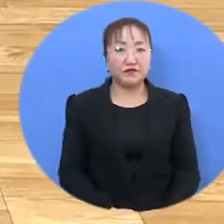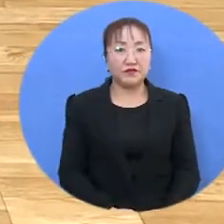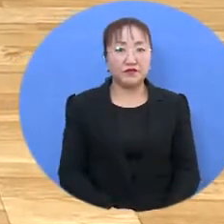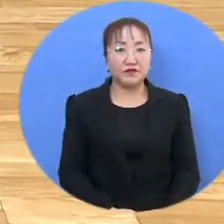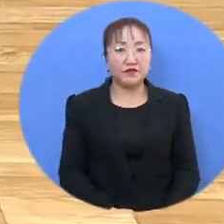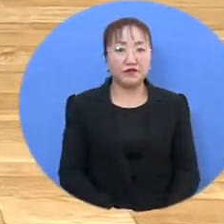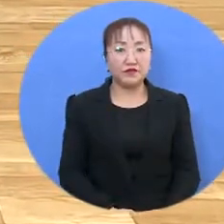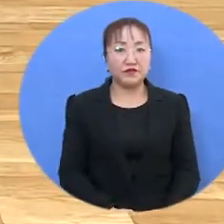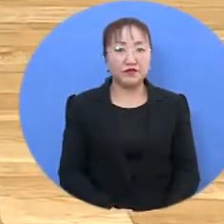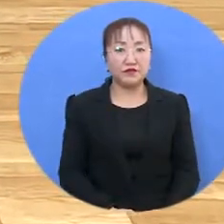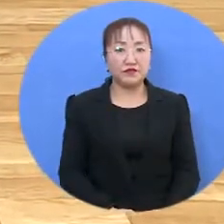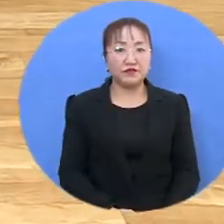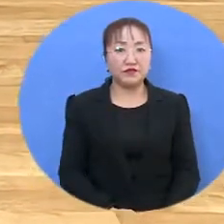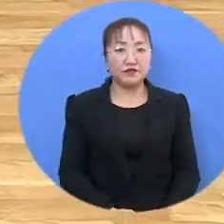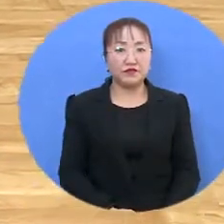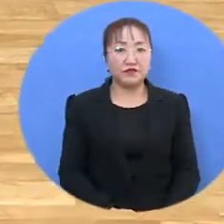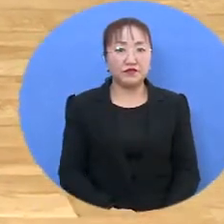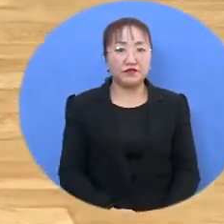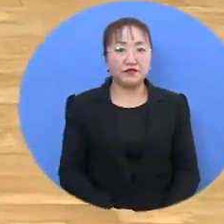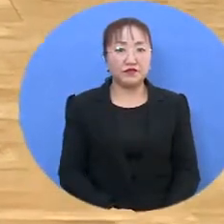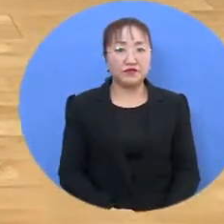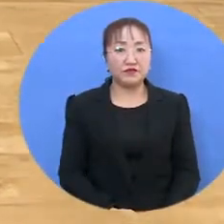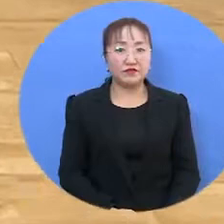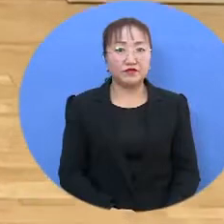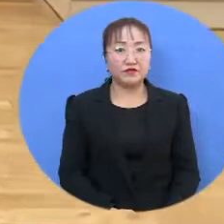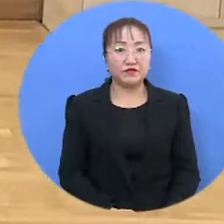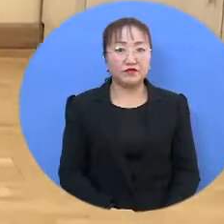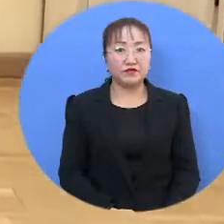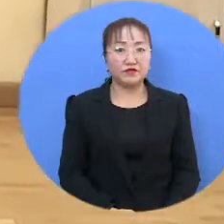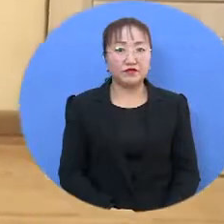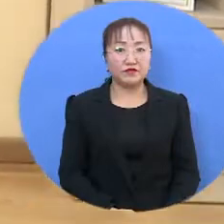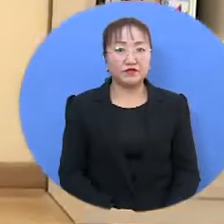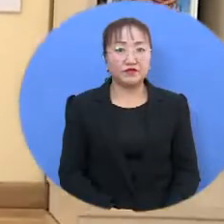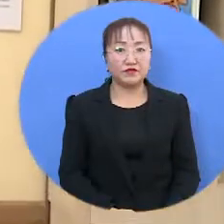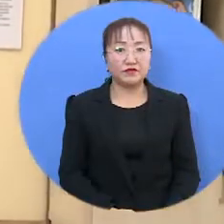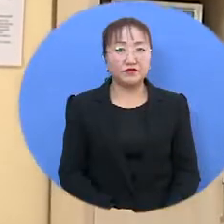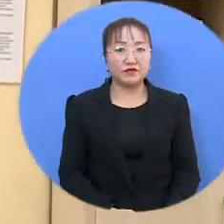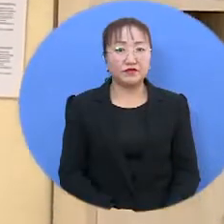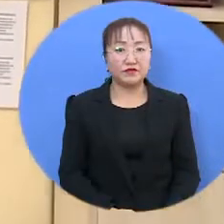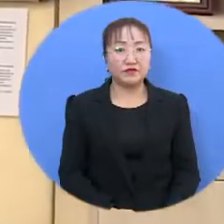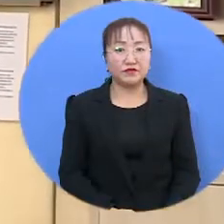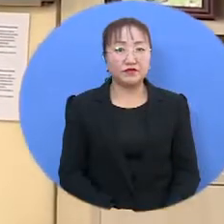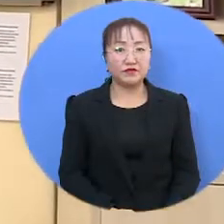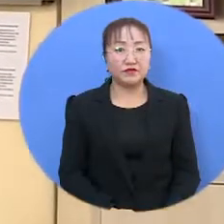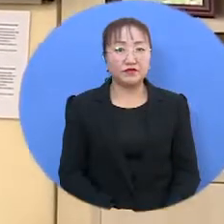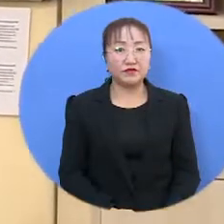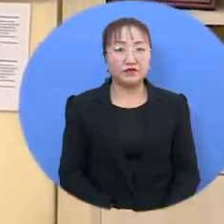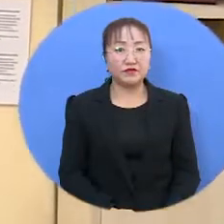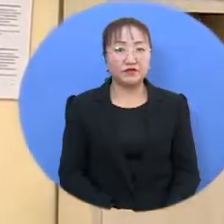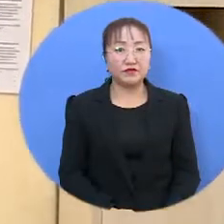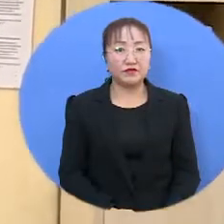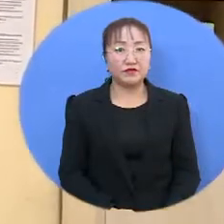2 3 4 5 6 7 баруун хөлнөөс явлаа 1